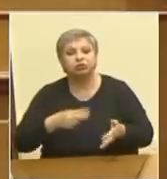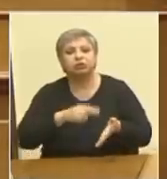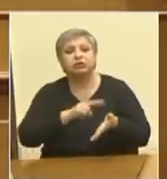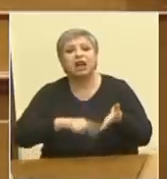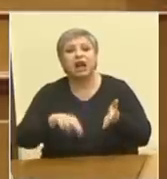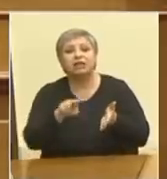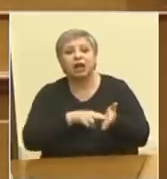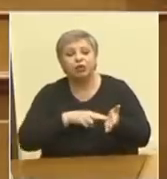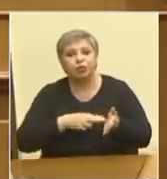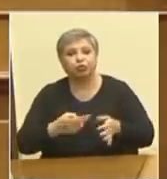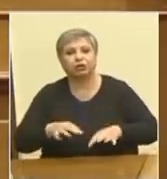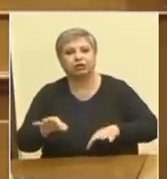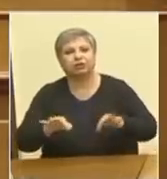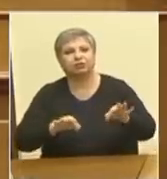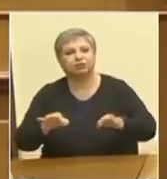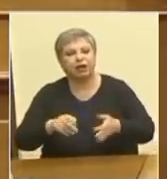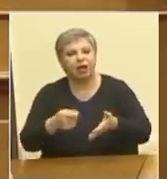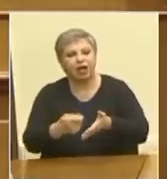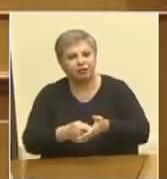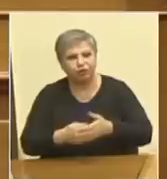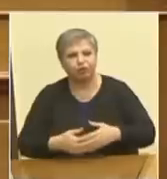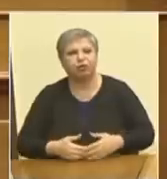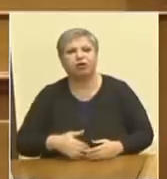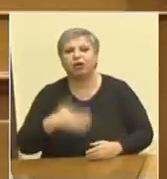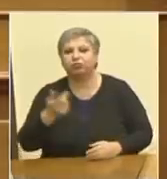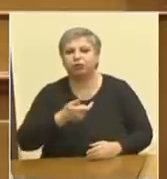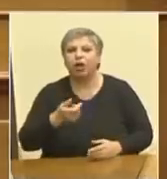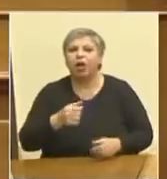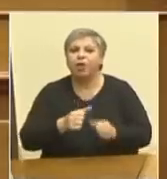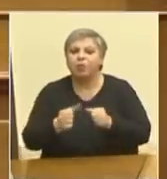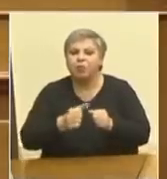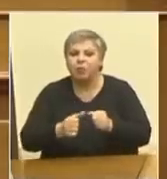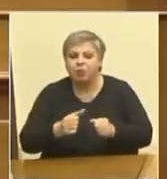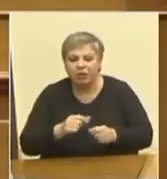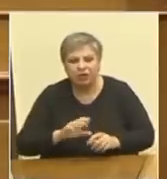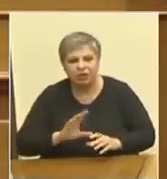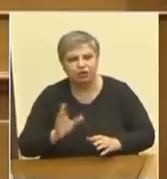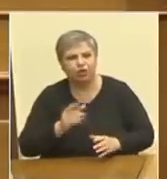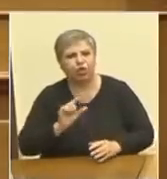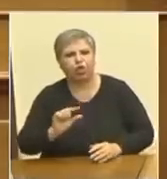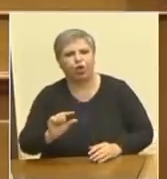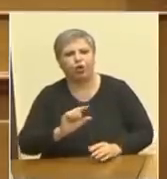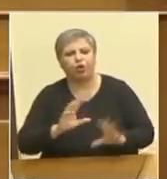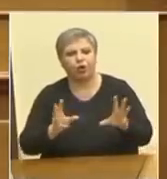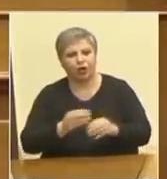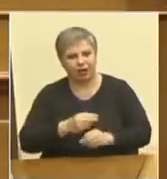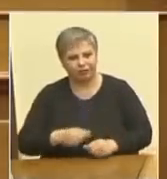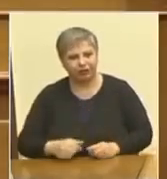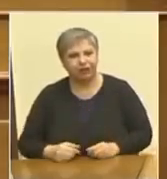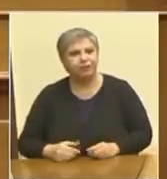ένφια, ποιος θα αύξηνε τον κατώτατο μισθό και το τι ακριβώς έγινε αυτό το καταστροφικό πρώτο εξάμηνο